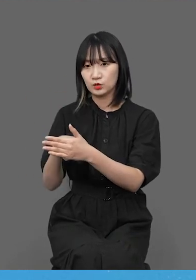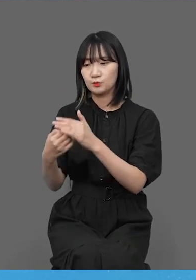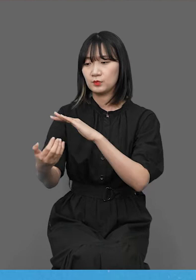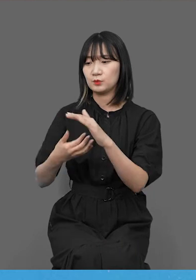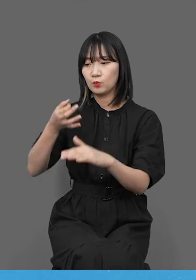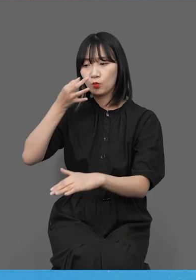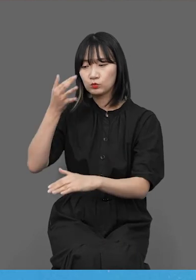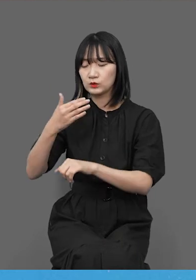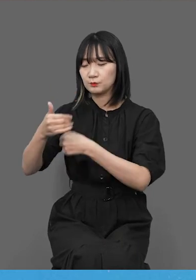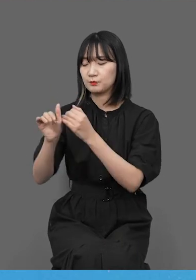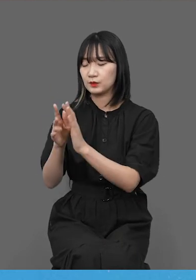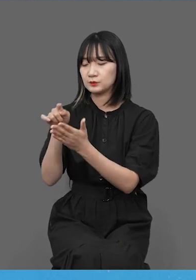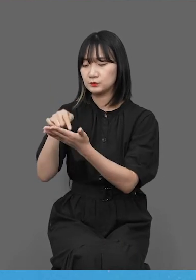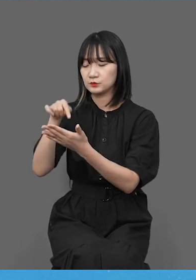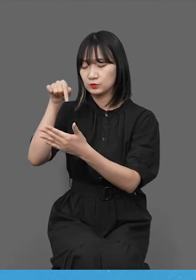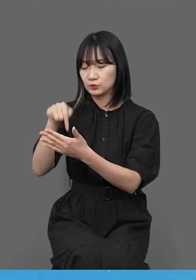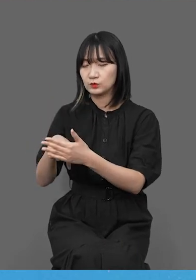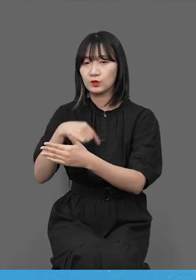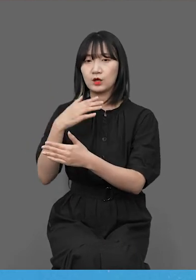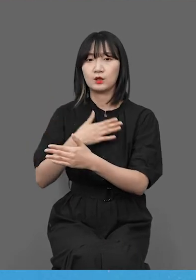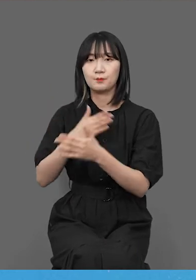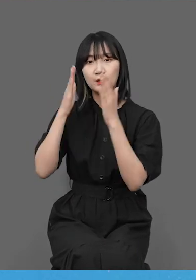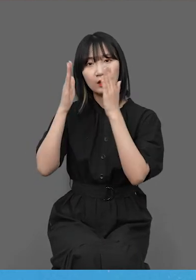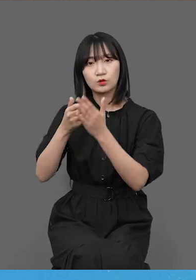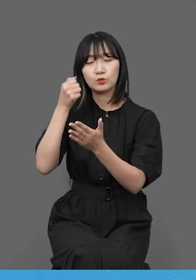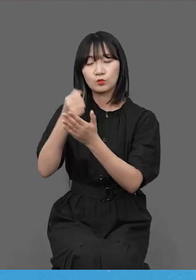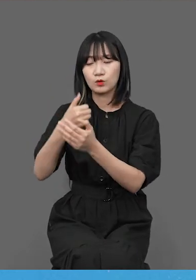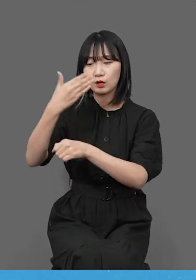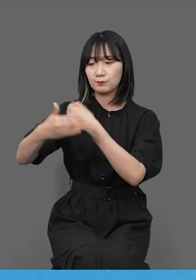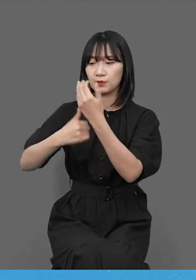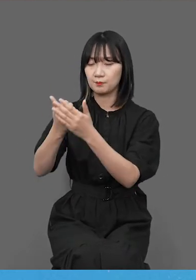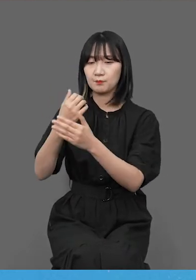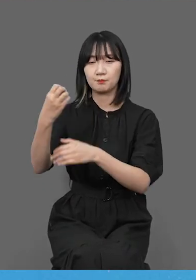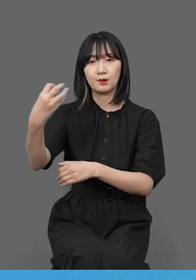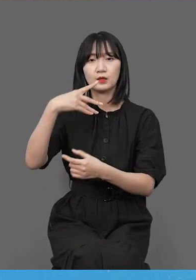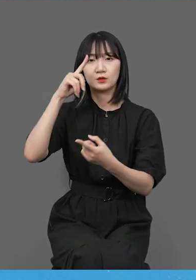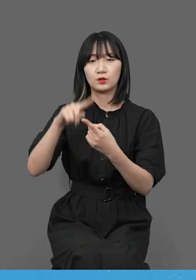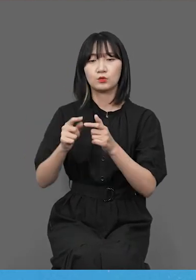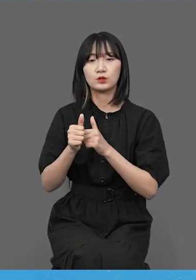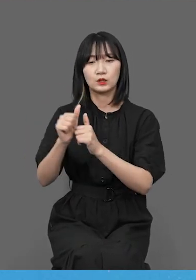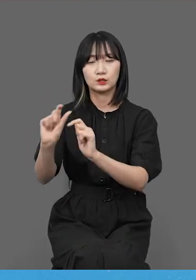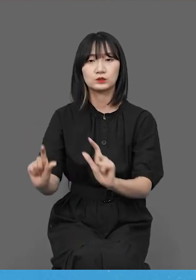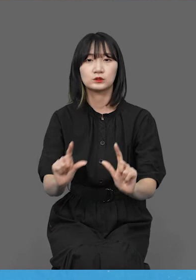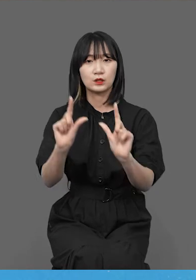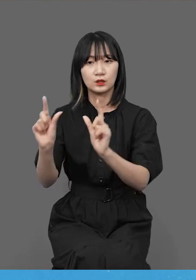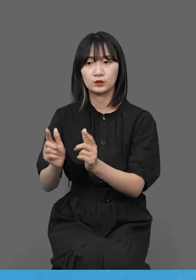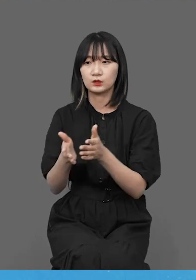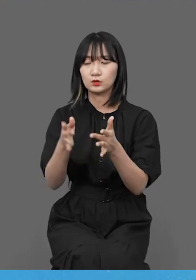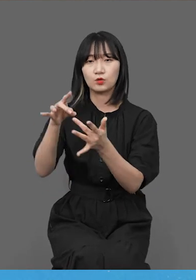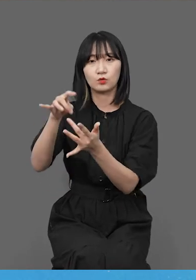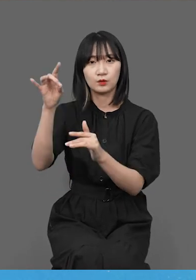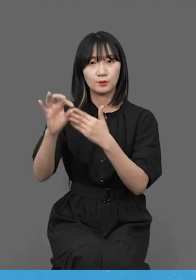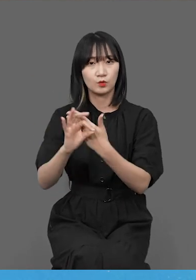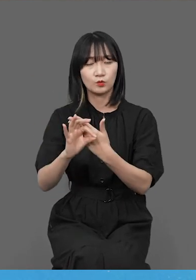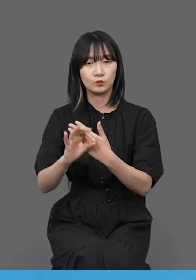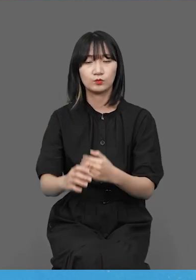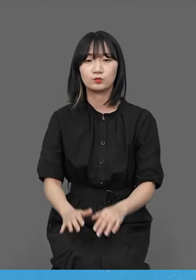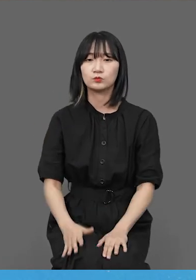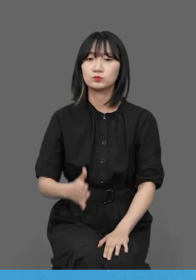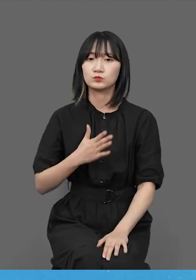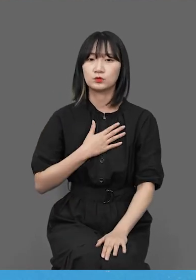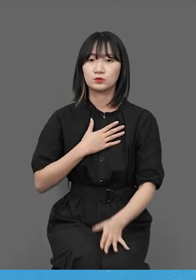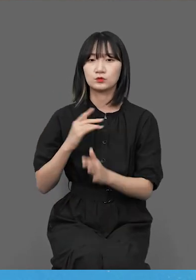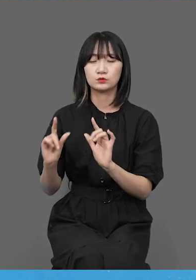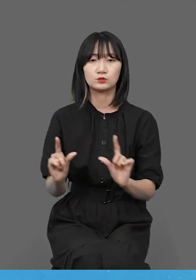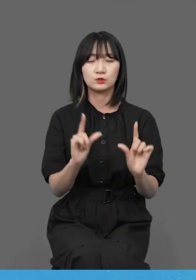그 내 삶의 지표를 정하고 그분의 말씀을 따라 살아가는 그런 길을 택한다면 나는